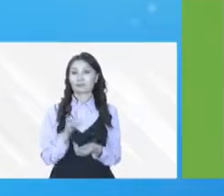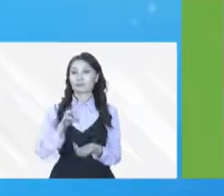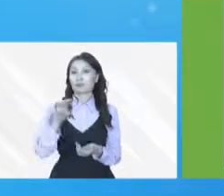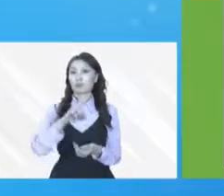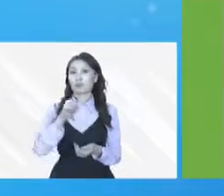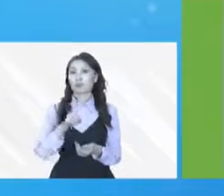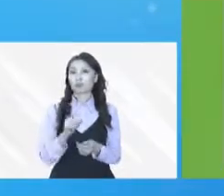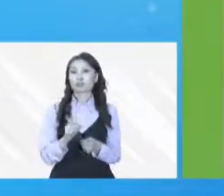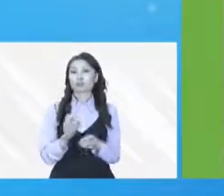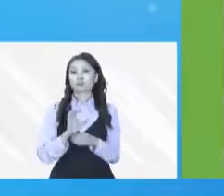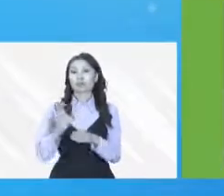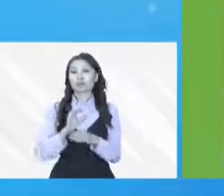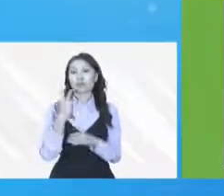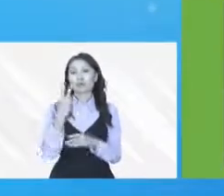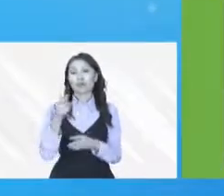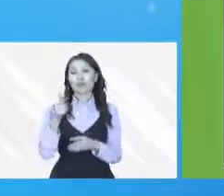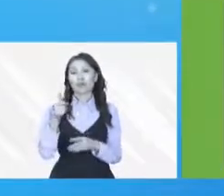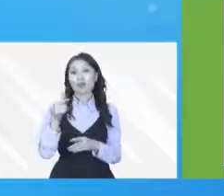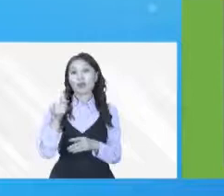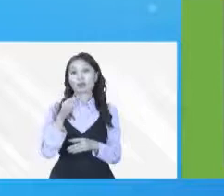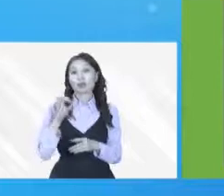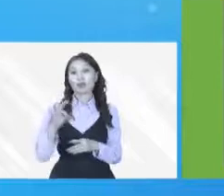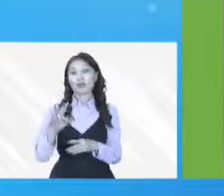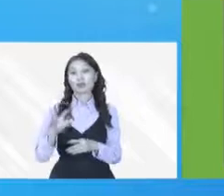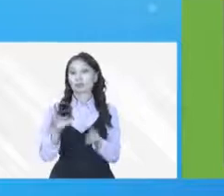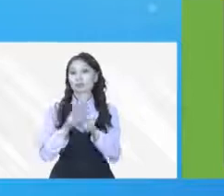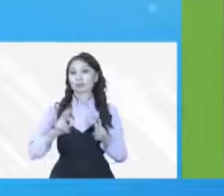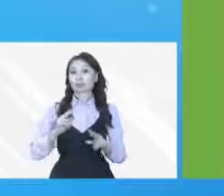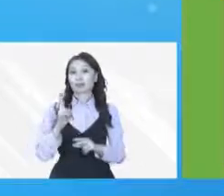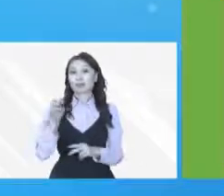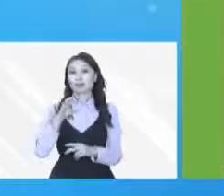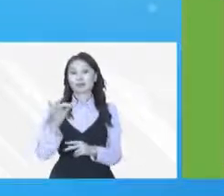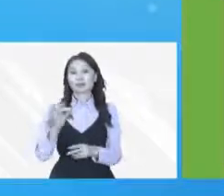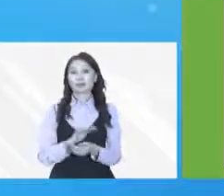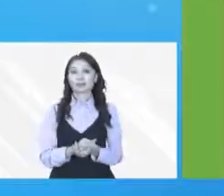Митоз производит две генетически идентичные клетки.